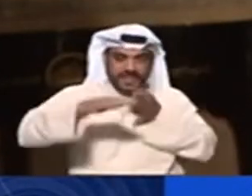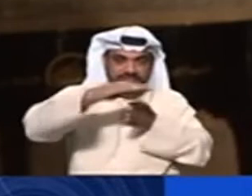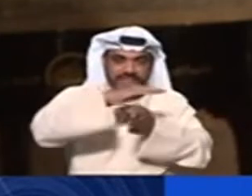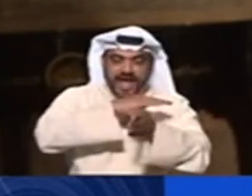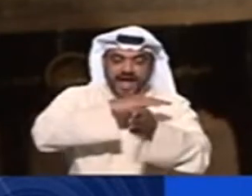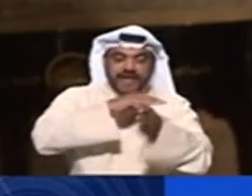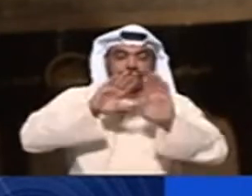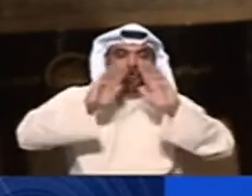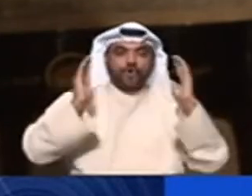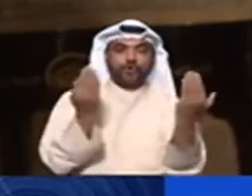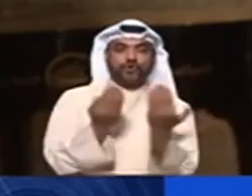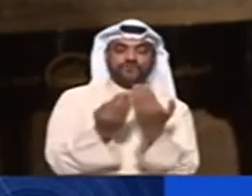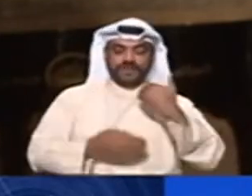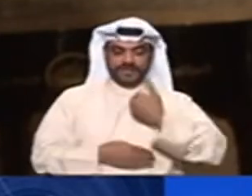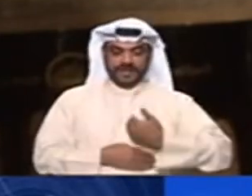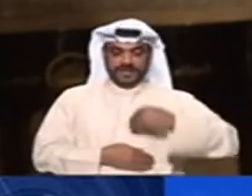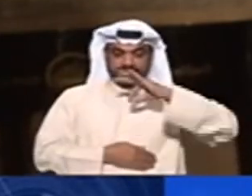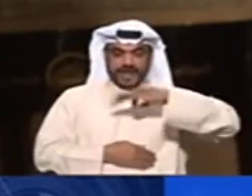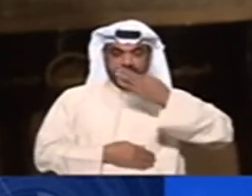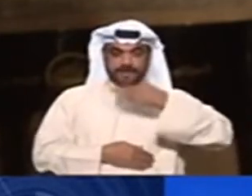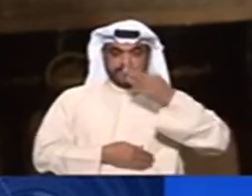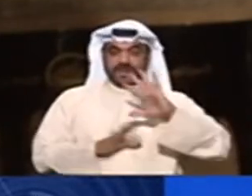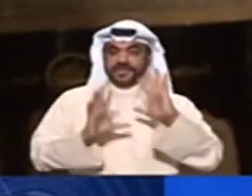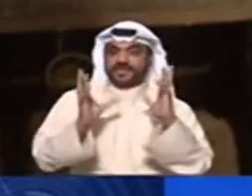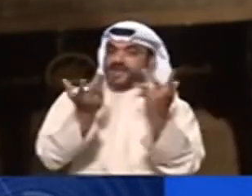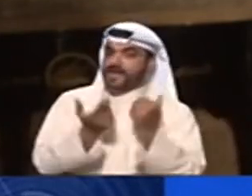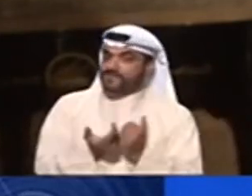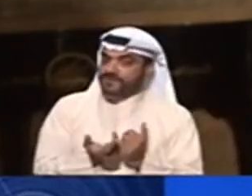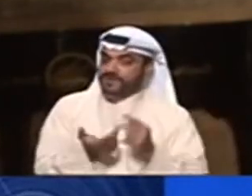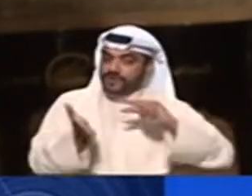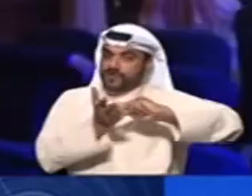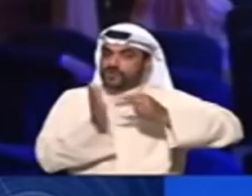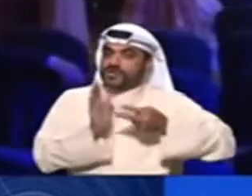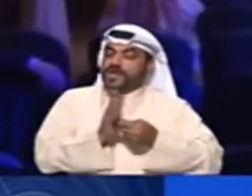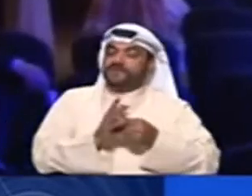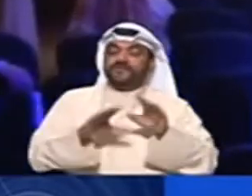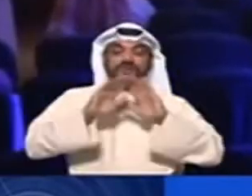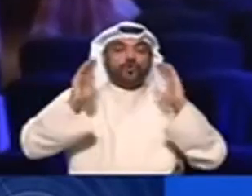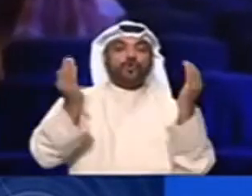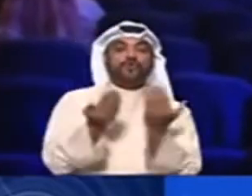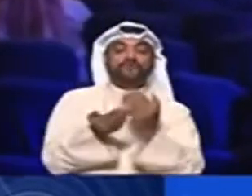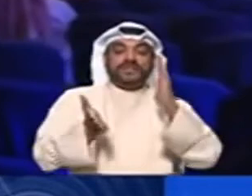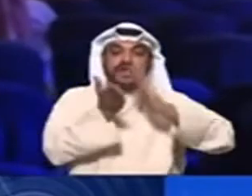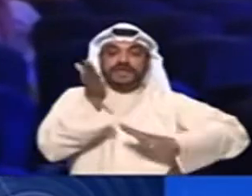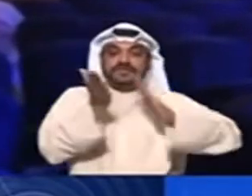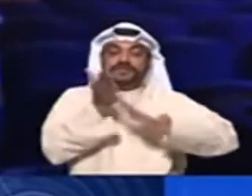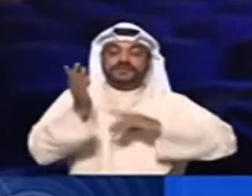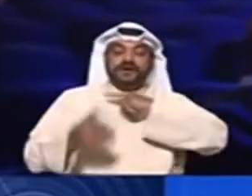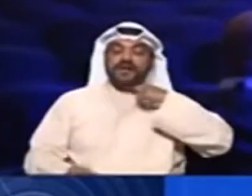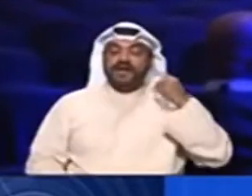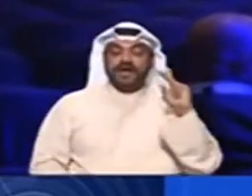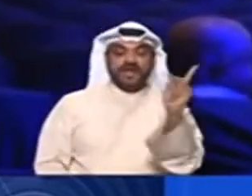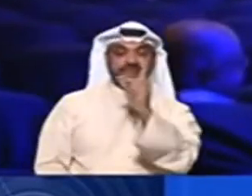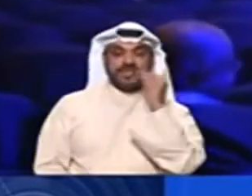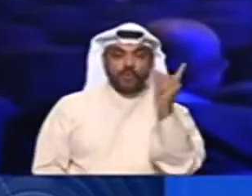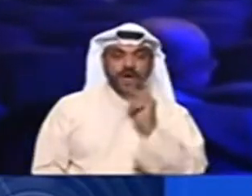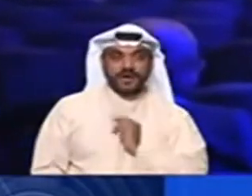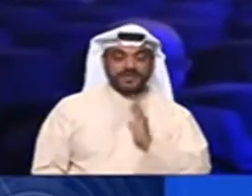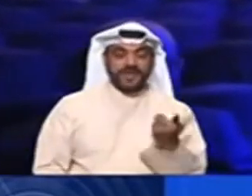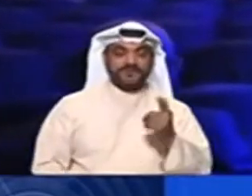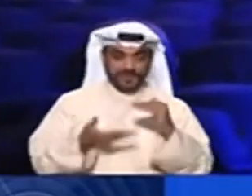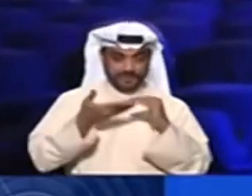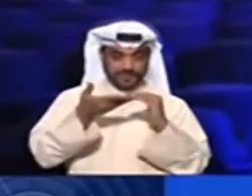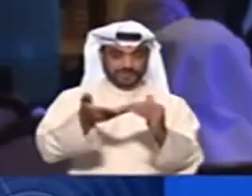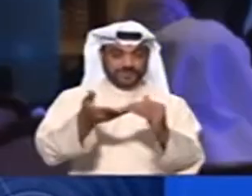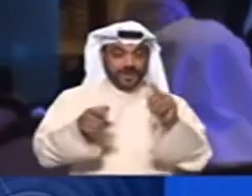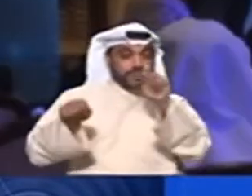أثناء وجود المريض في الأجنحة، أثناء أيضا وجود في الطوارئ. المسؤولية الطبية هي في المحصلة ستساهم في